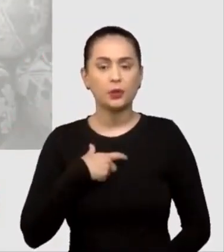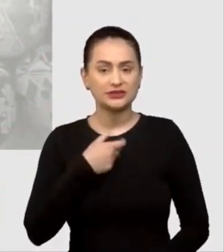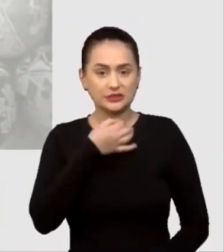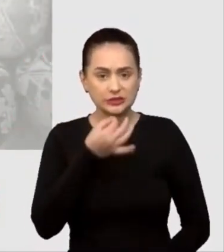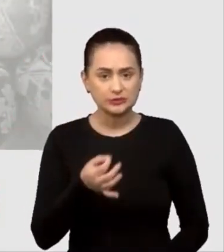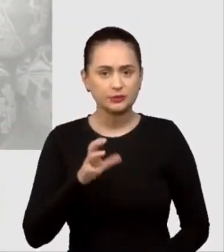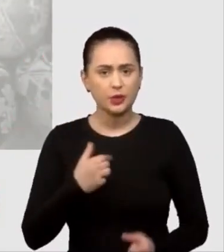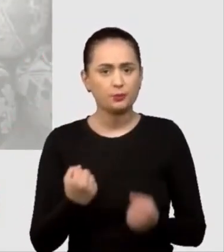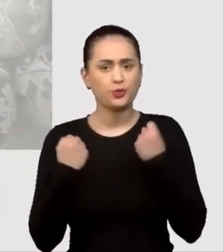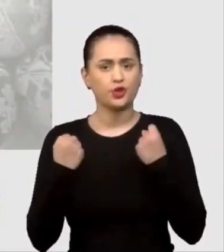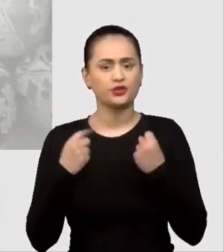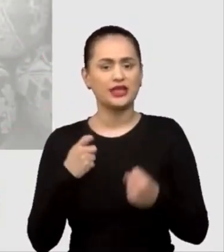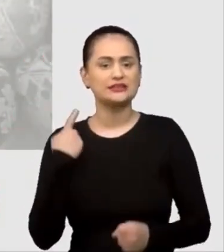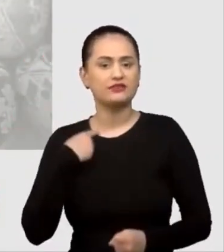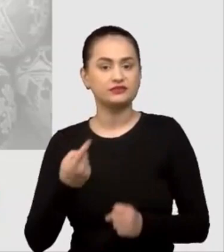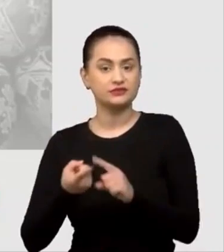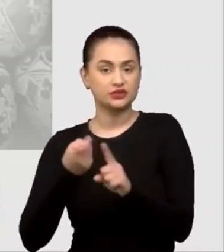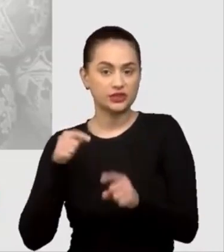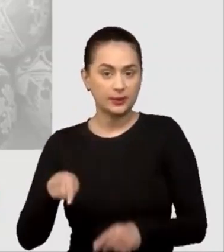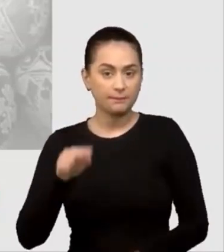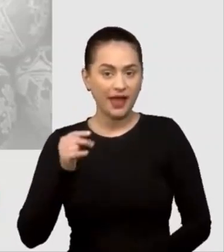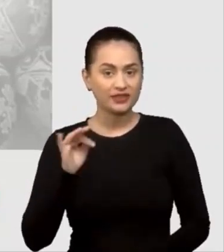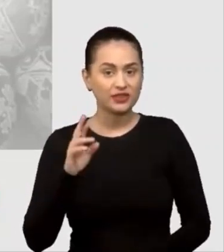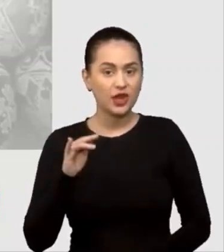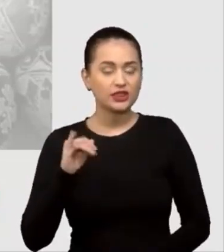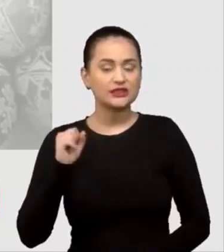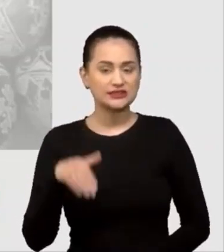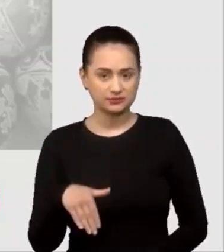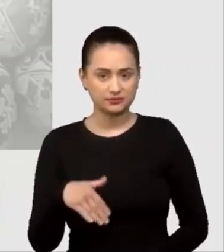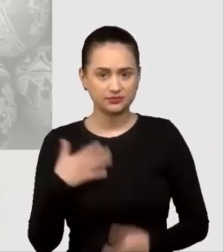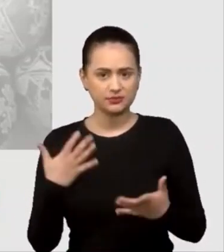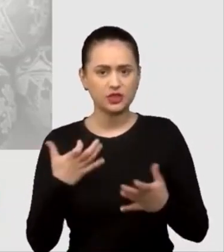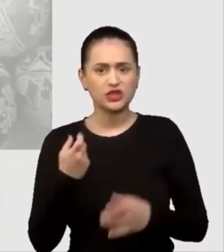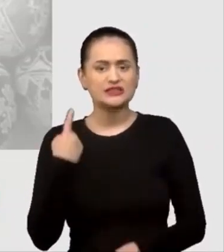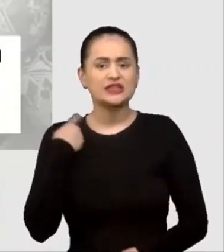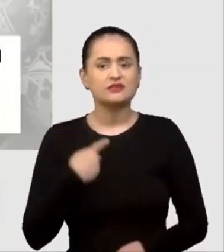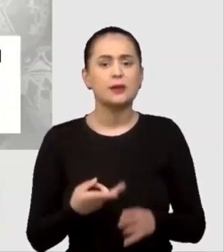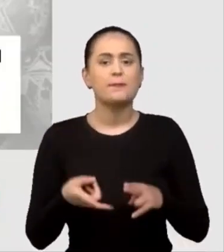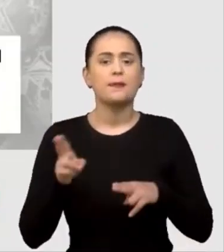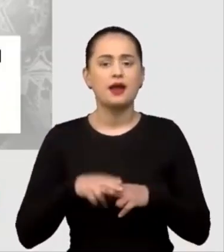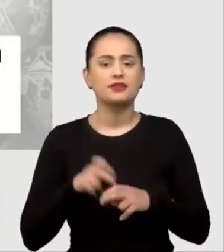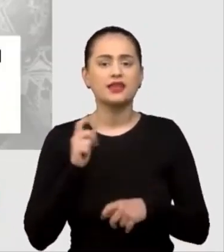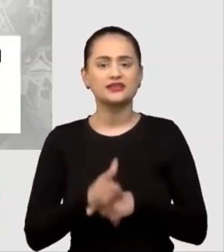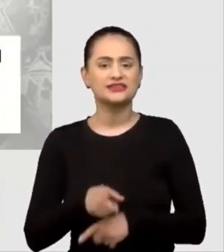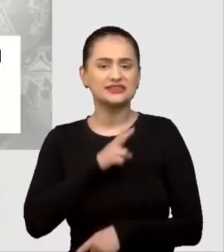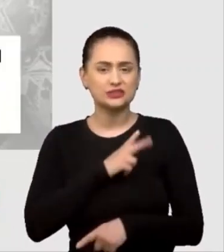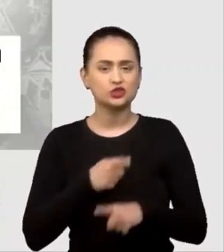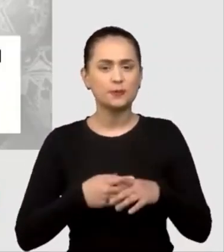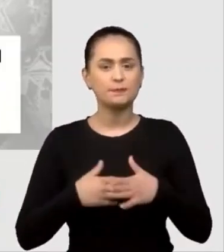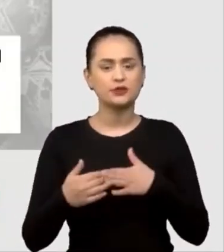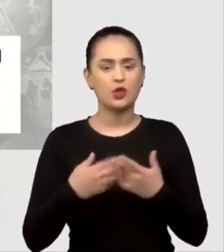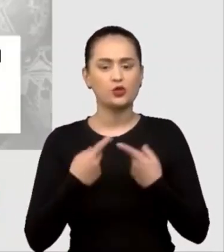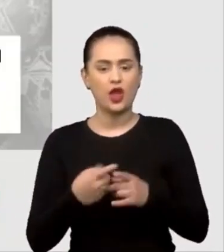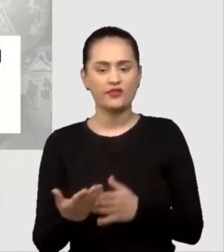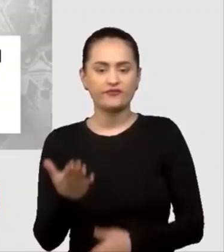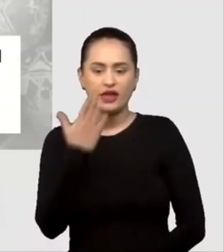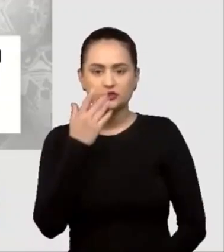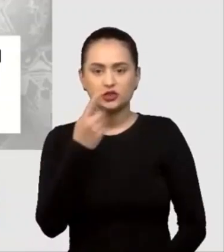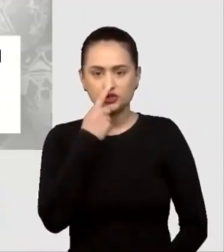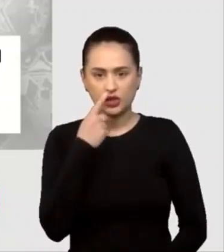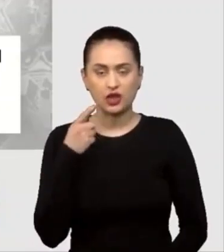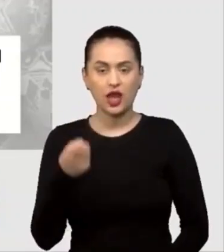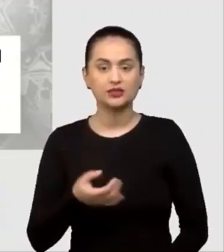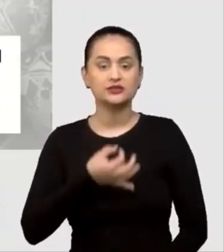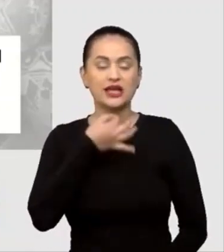patriot? Poți spune că puterea de sacrificiu se naște din patriotism? Ce sacrificiu mai mare decât să reziști cu mâinile goale în fața